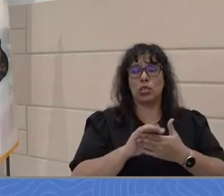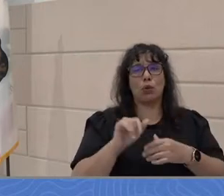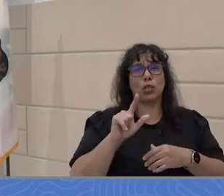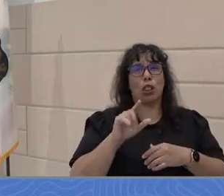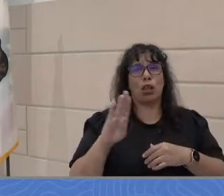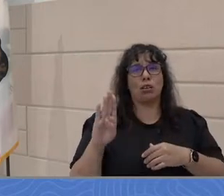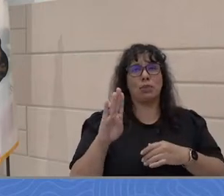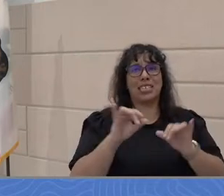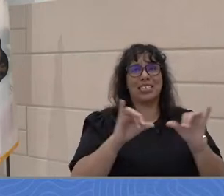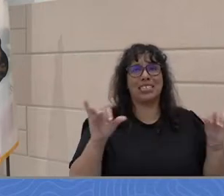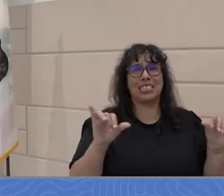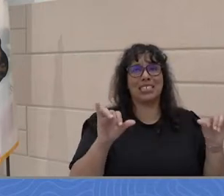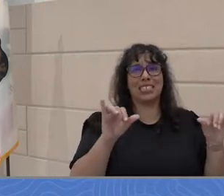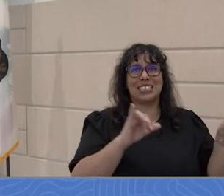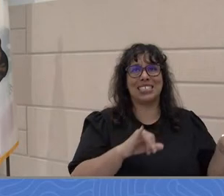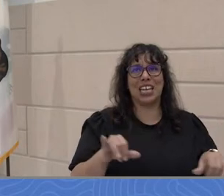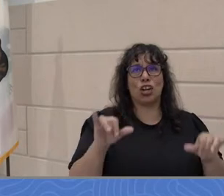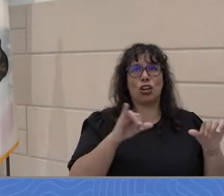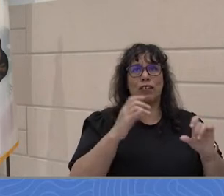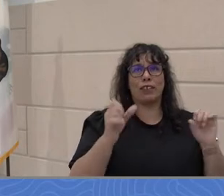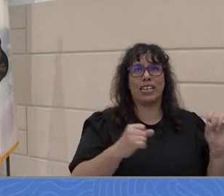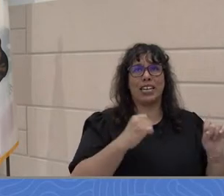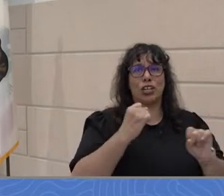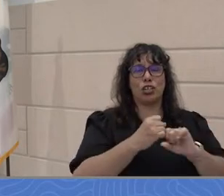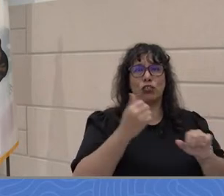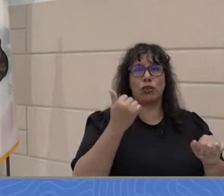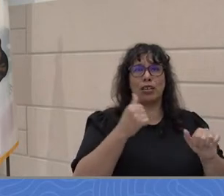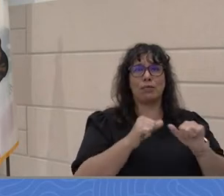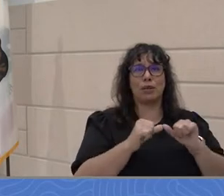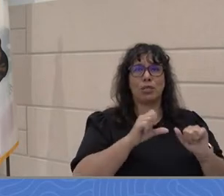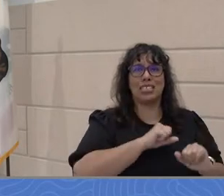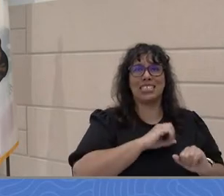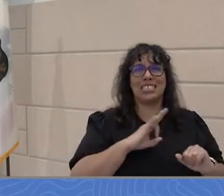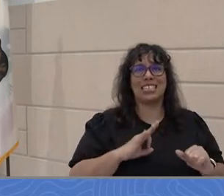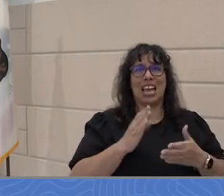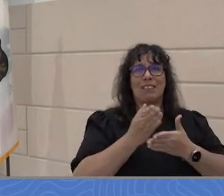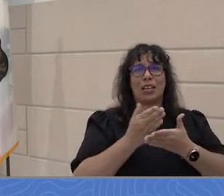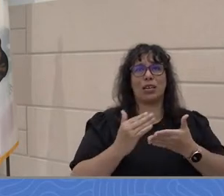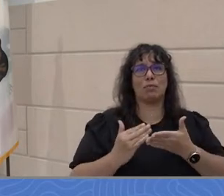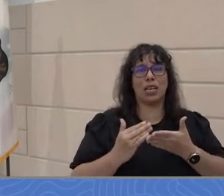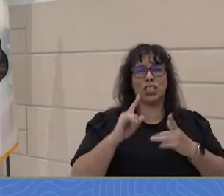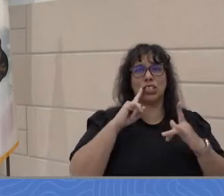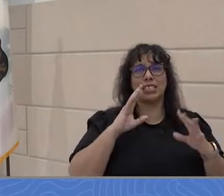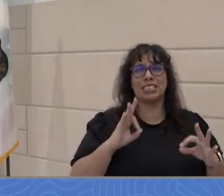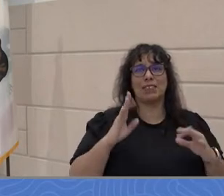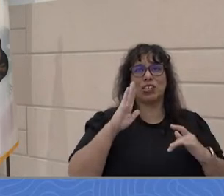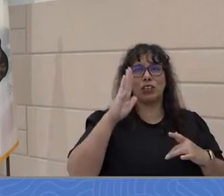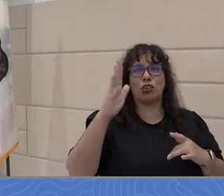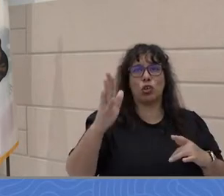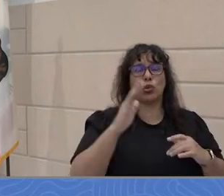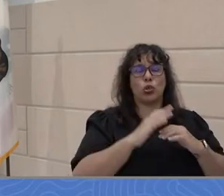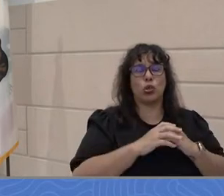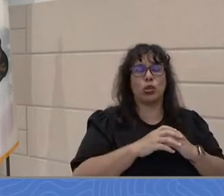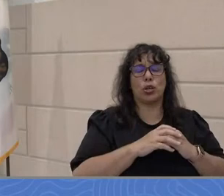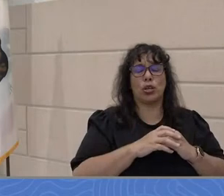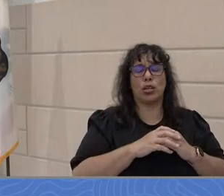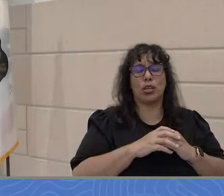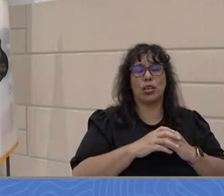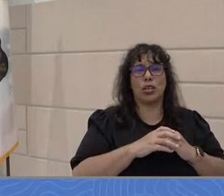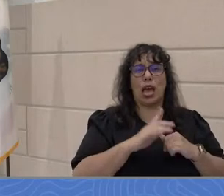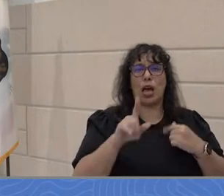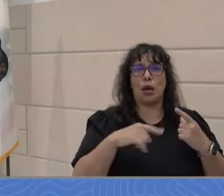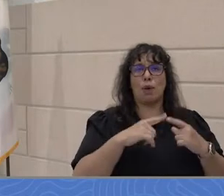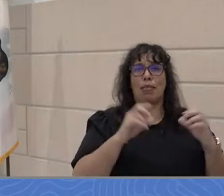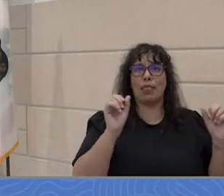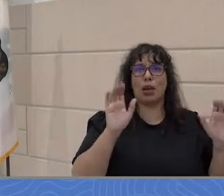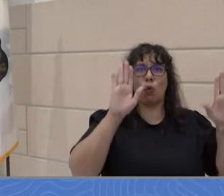ដូច្នេះគឺថាសូមធ្វើការគិតគូរទៅជួយពួកគេផងហើយជាពិ